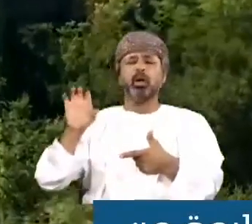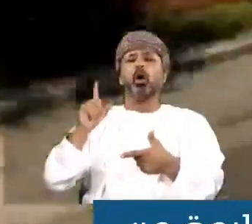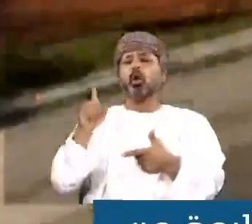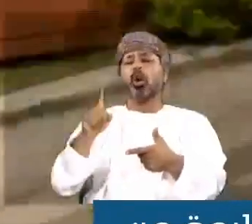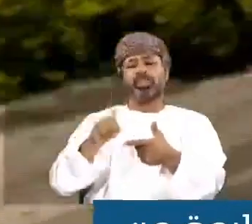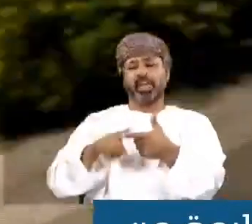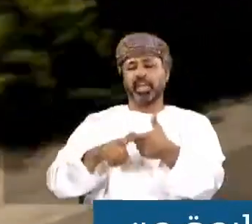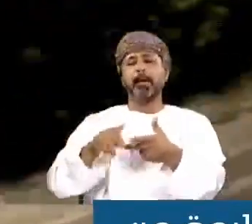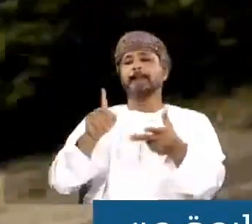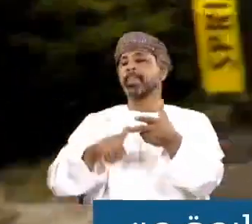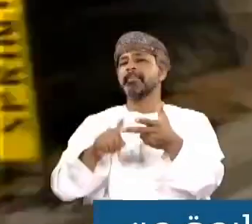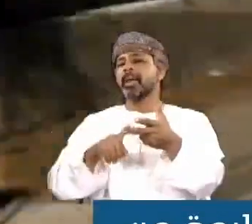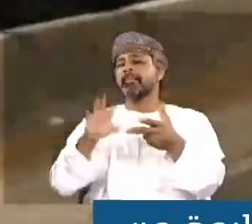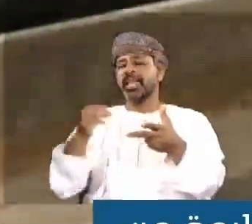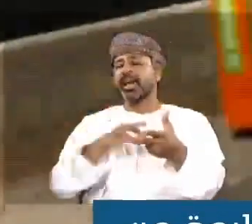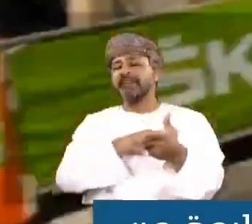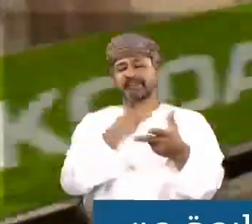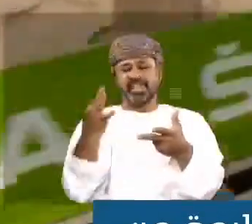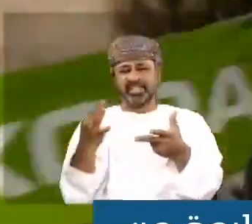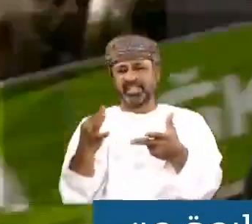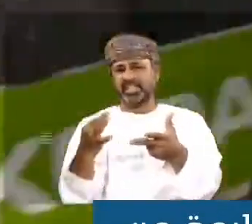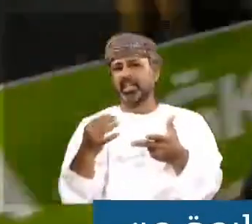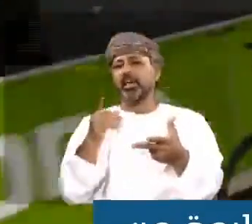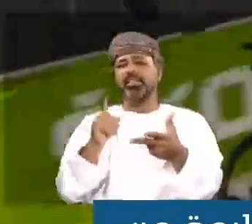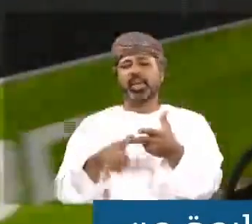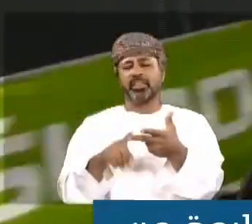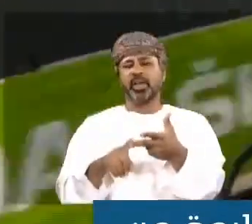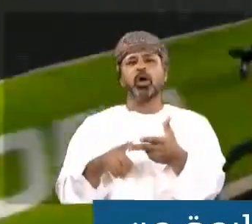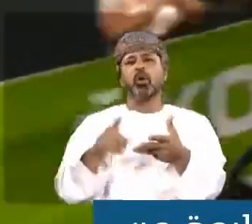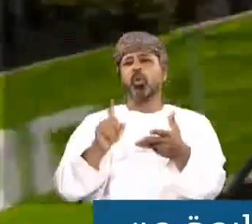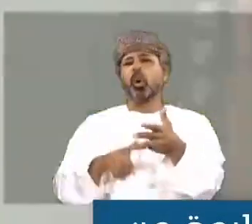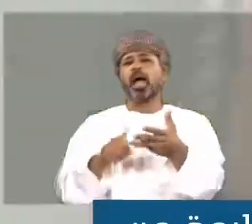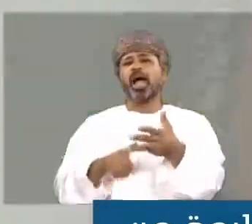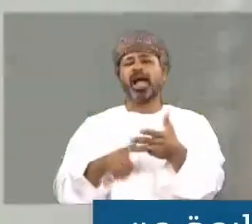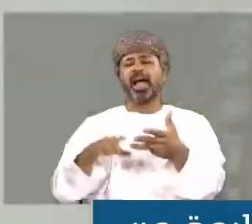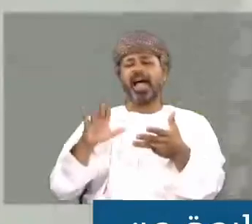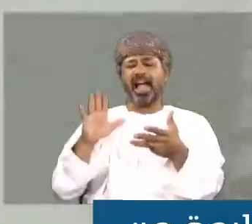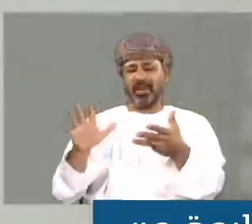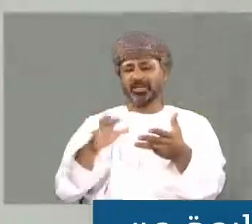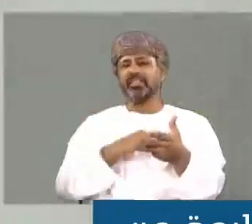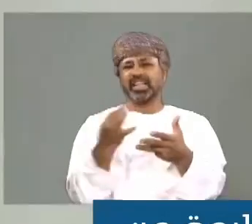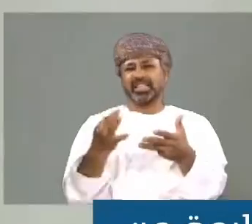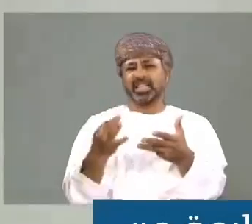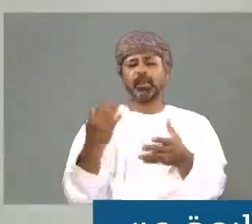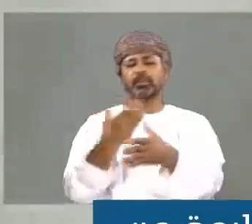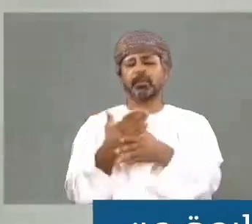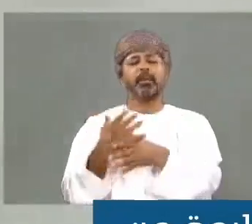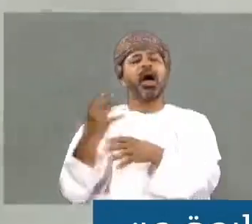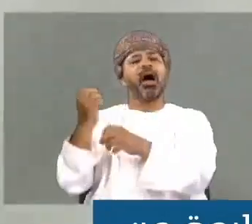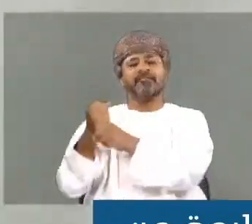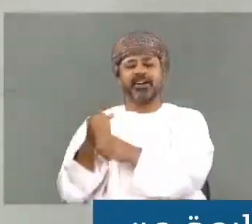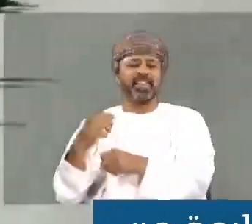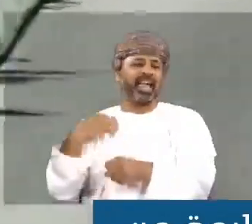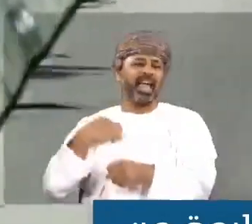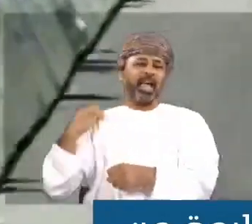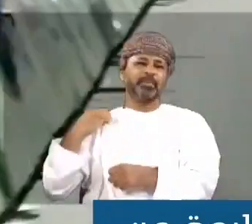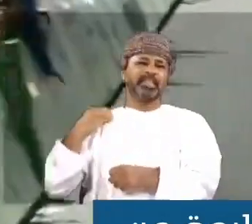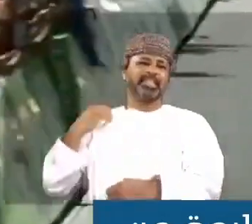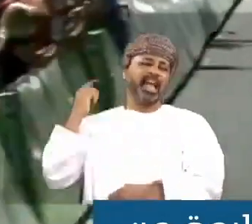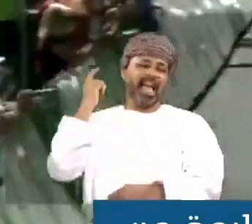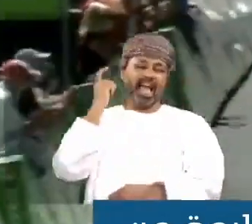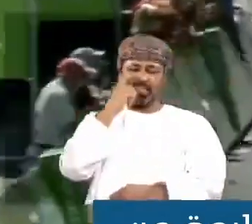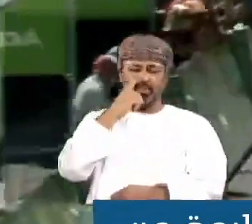ثانيا، في حين وصل الفرنسي غيوم مارتن ثالثا وألافيليب خامسا، ليضمن بذلك الحفاظ على القميص الأصفر